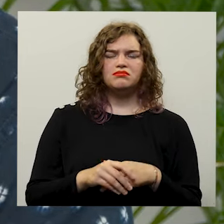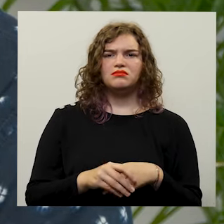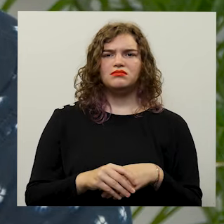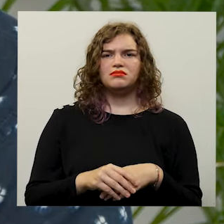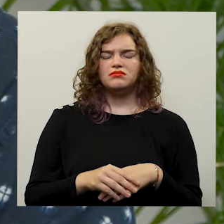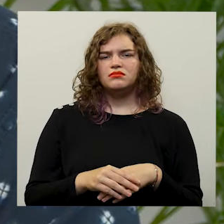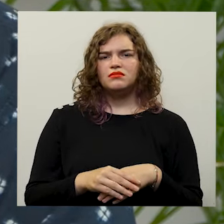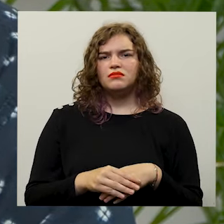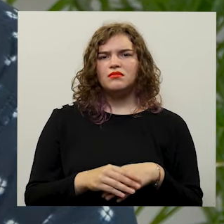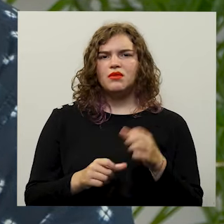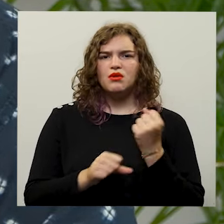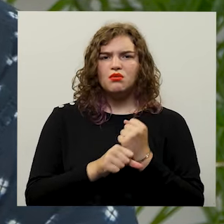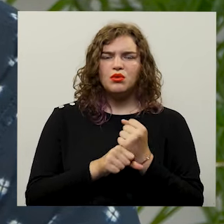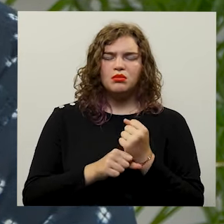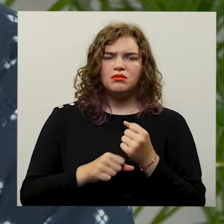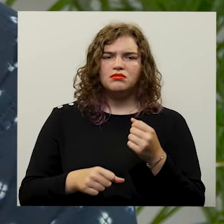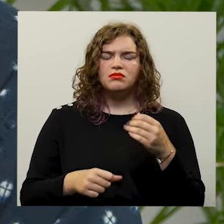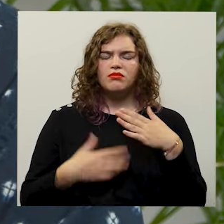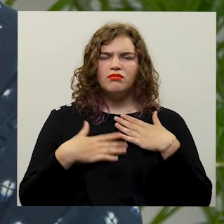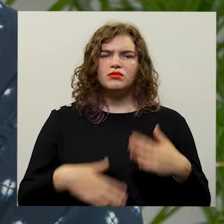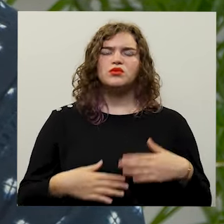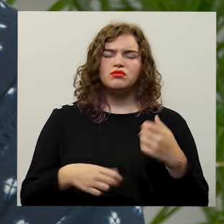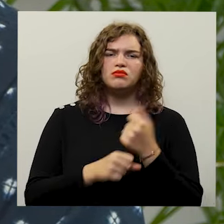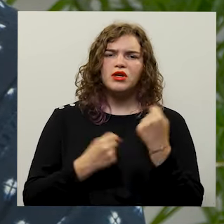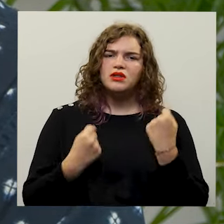și era o muncă fizică, grea.